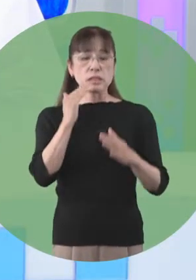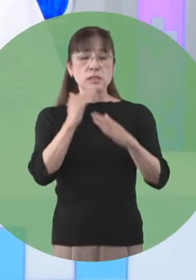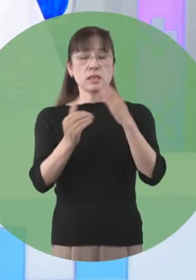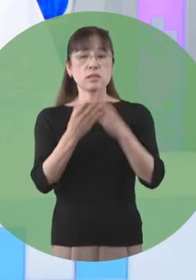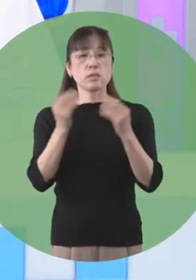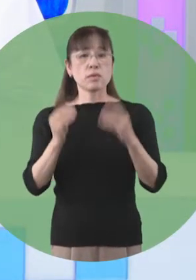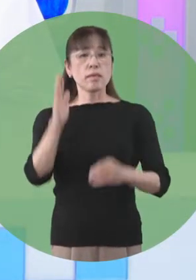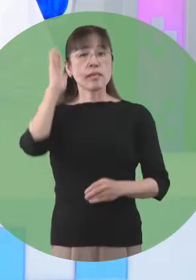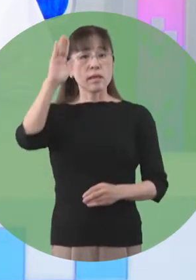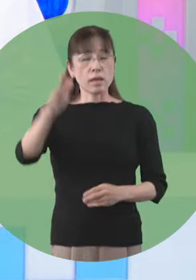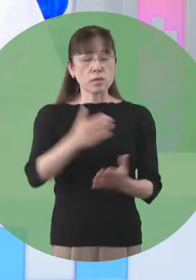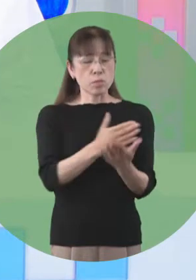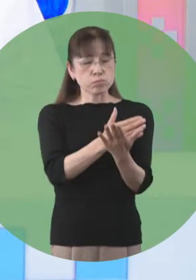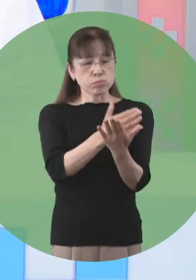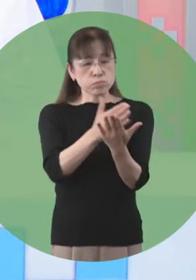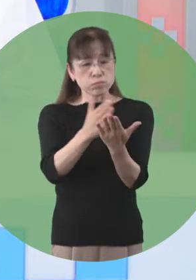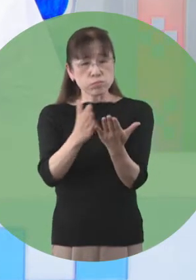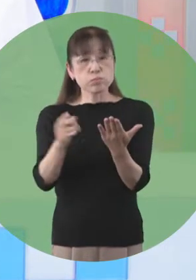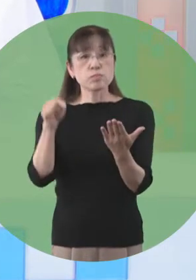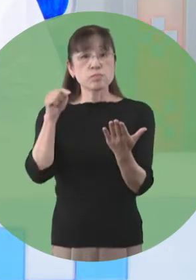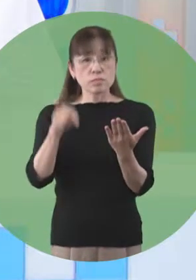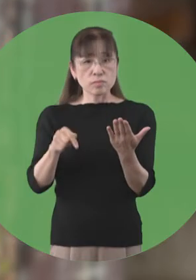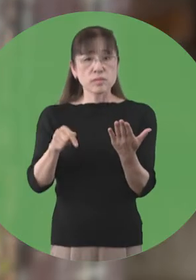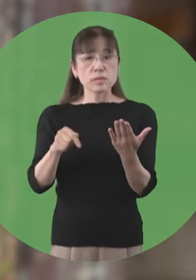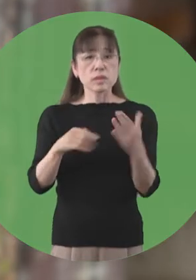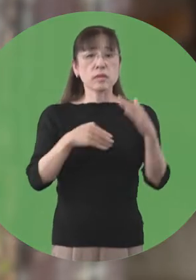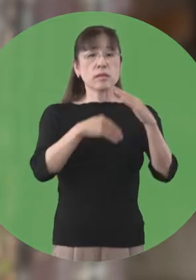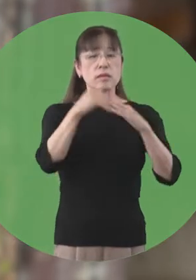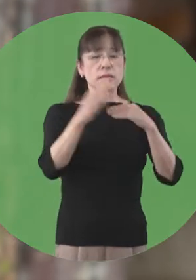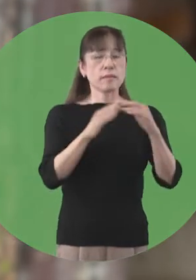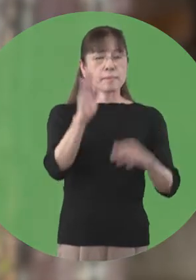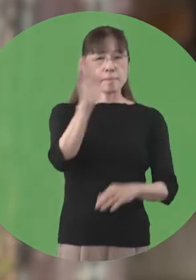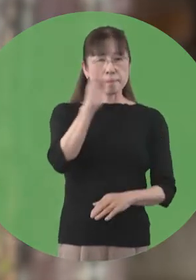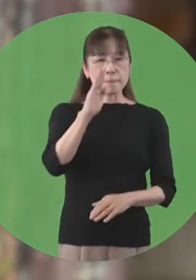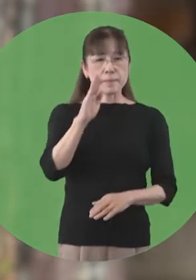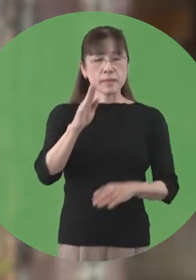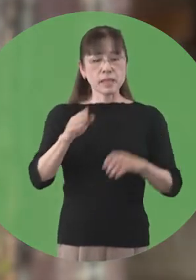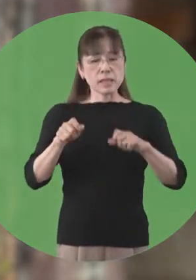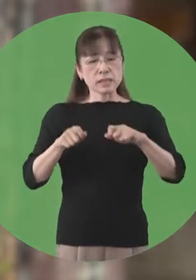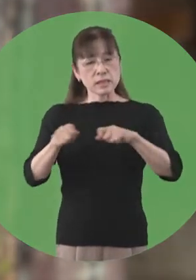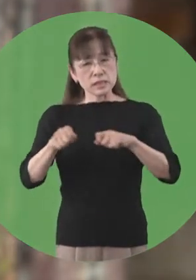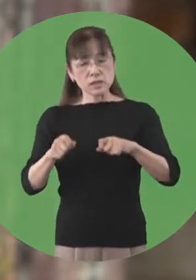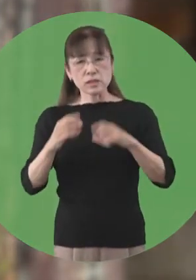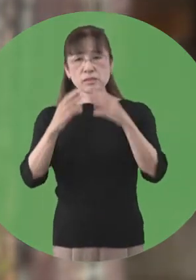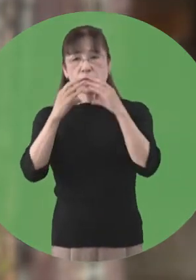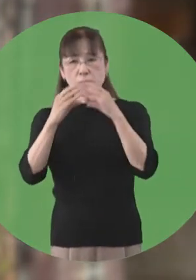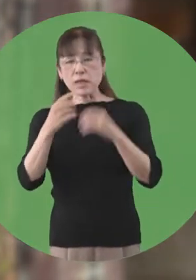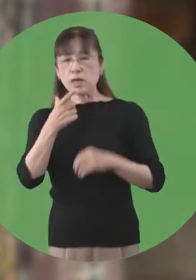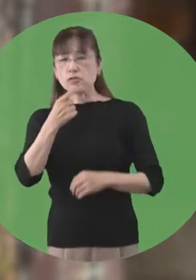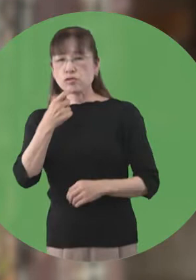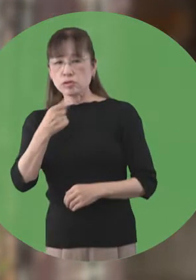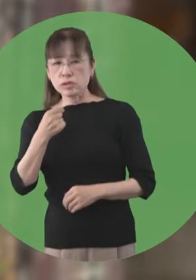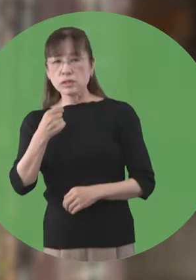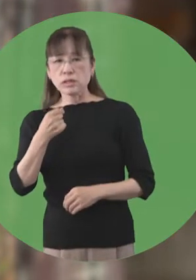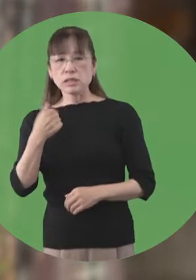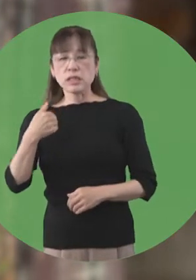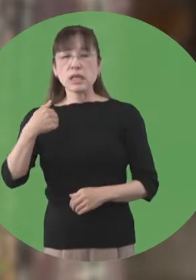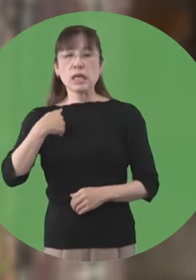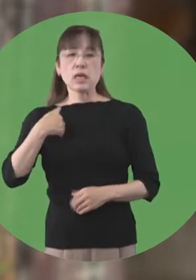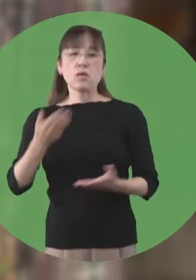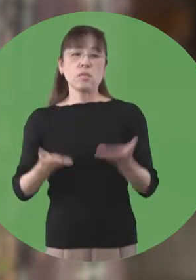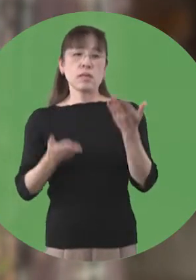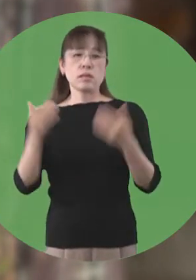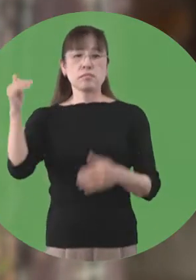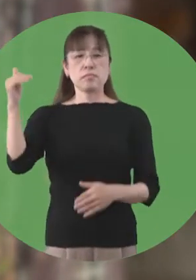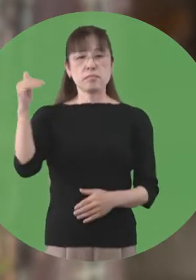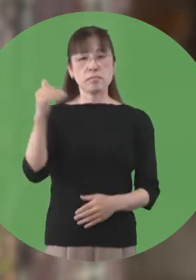縄では食生活が豊かになった反面、野菜不足、油の取りすぎなど県民の食事の栄養バランスが乱